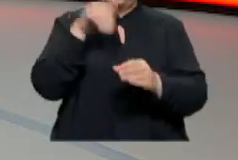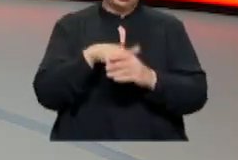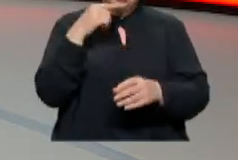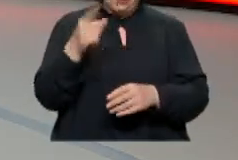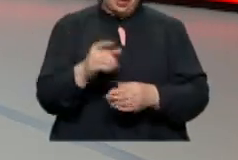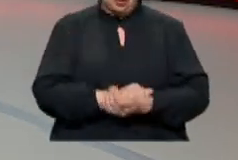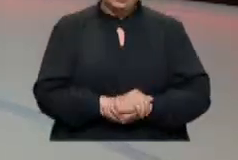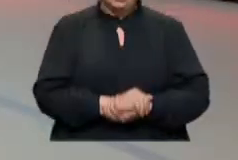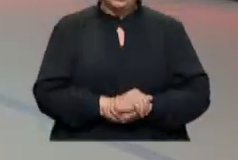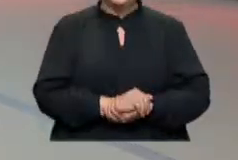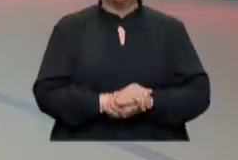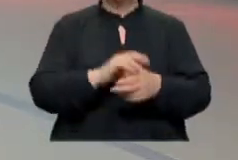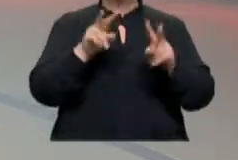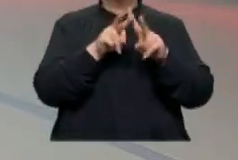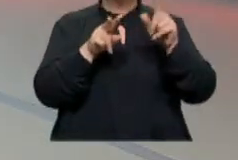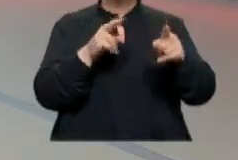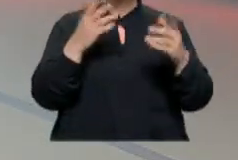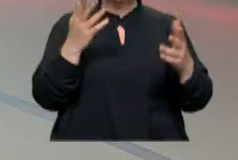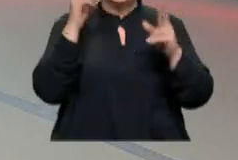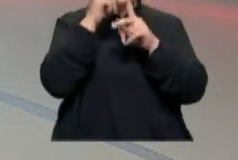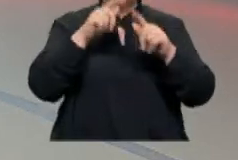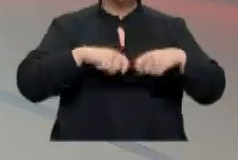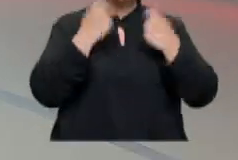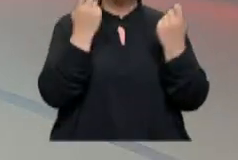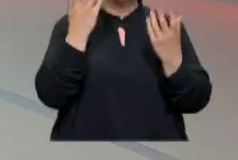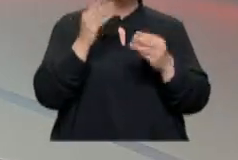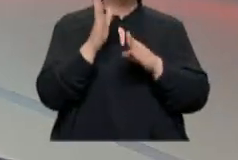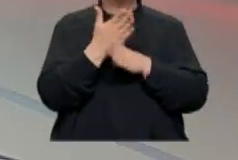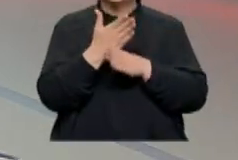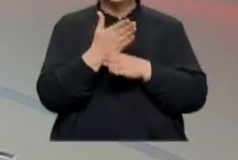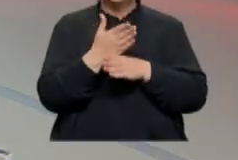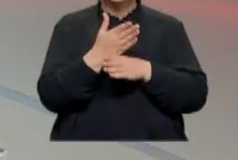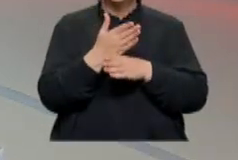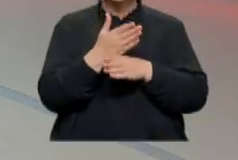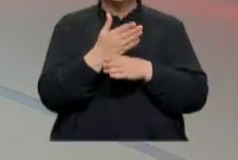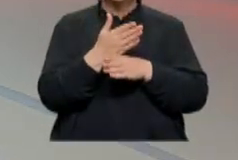demek. Emmanuel Macron da tabii hayal kırıklığı yaratıyor bir yandan. Çünkü